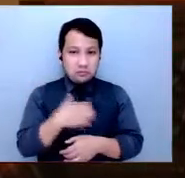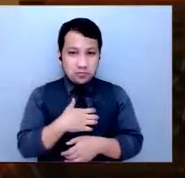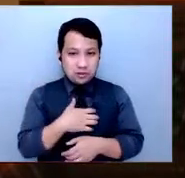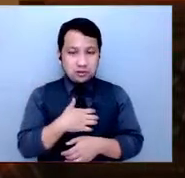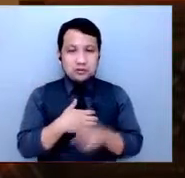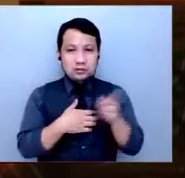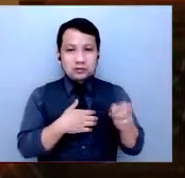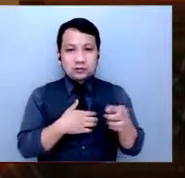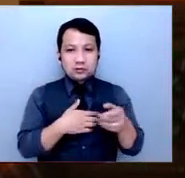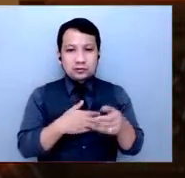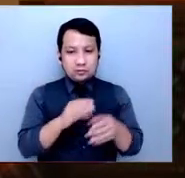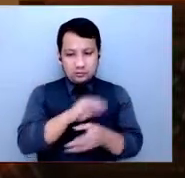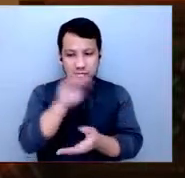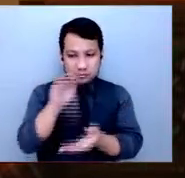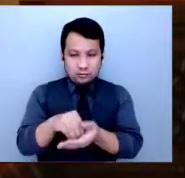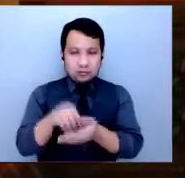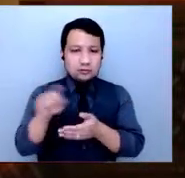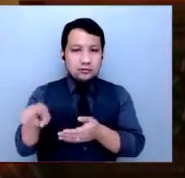ilalagay o